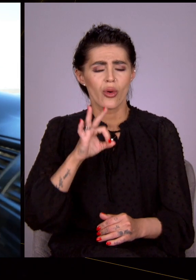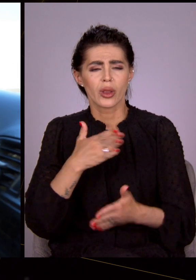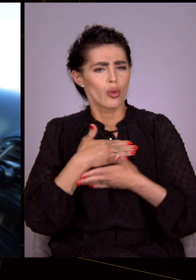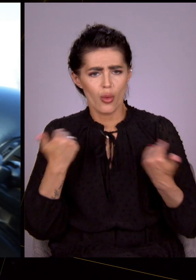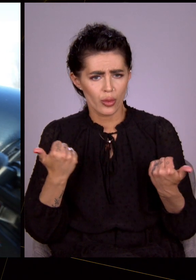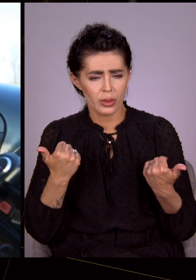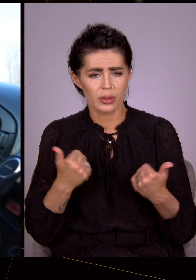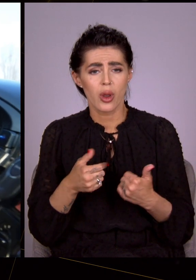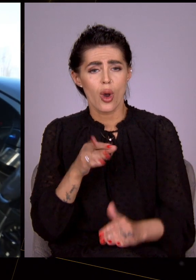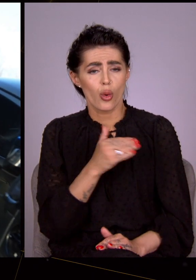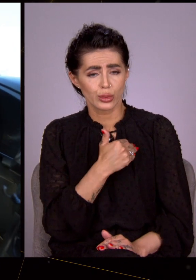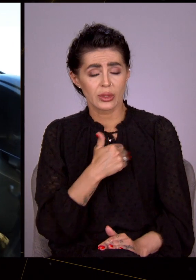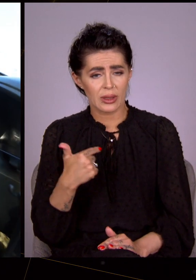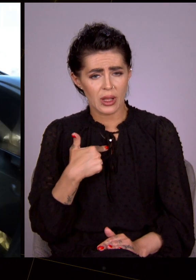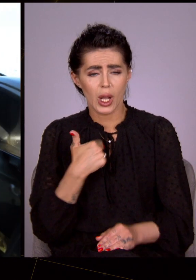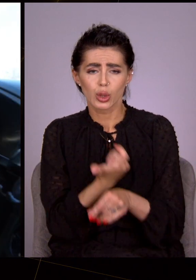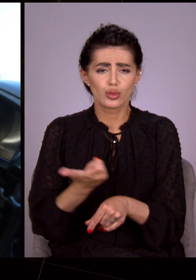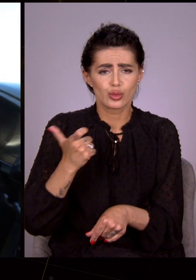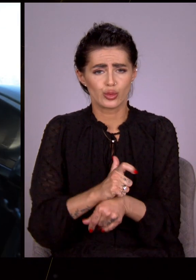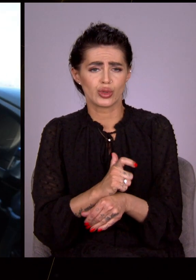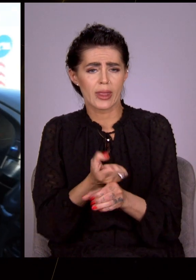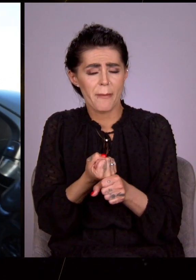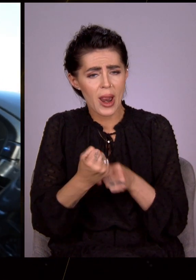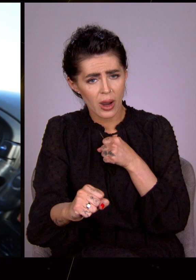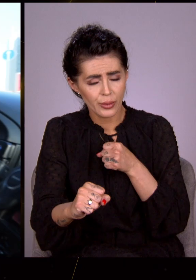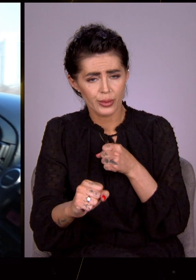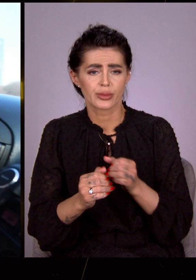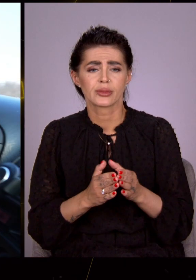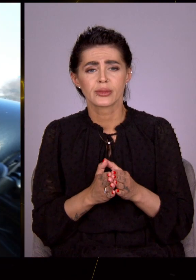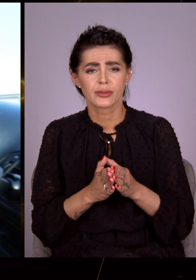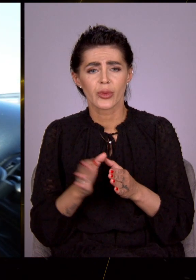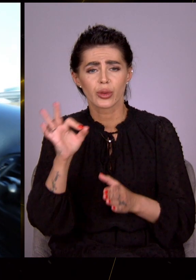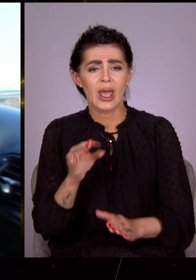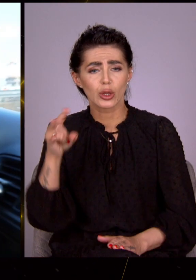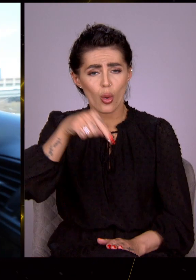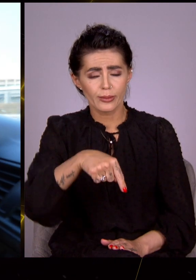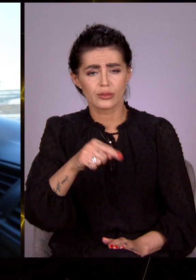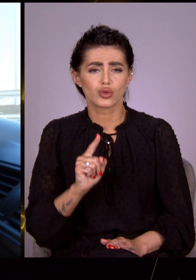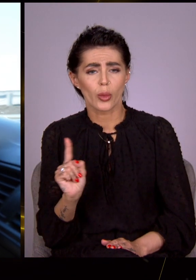я дуже наполягаю на тому, щоб